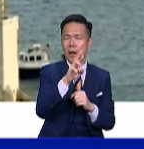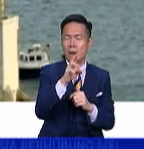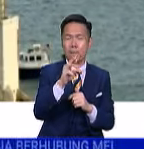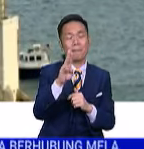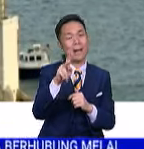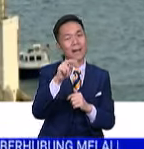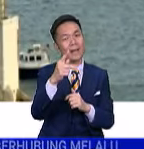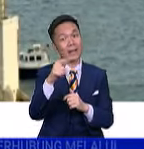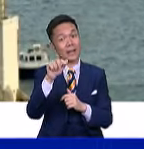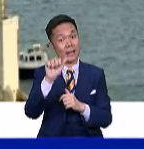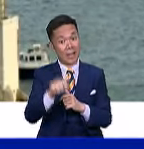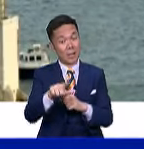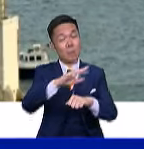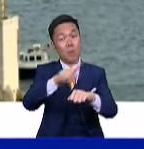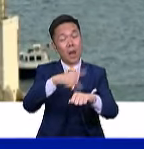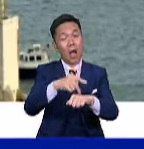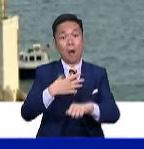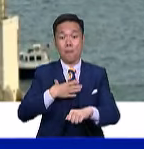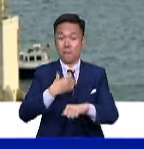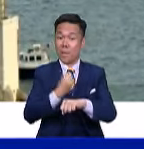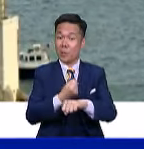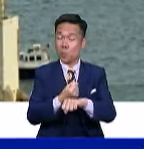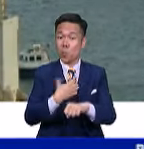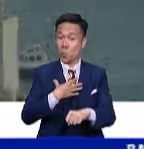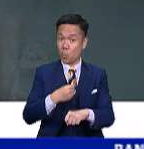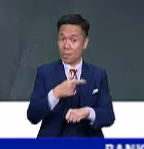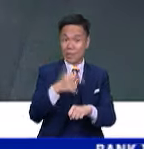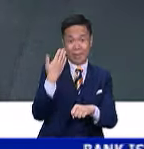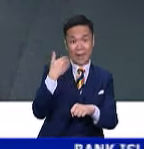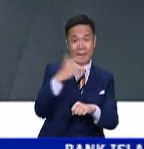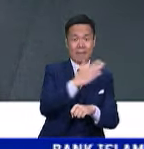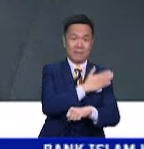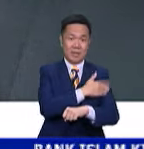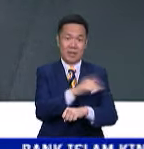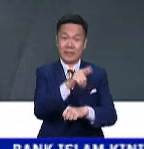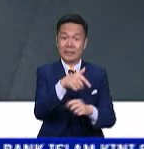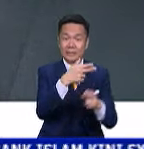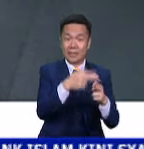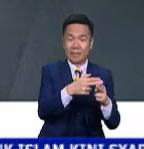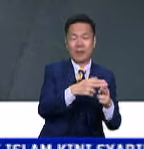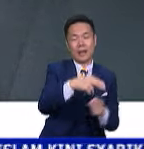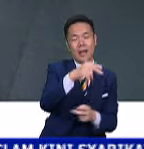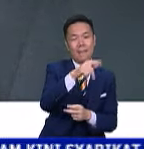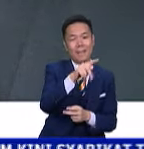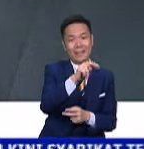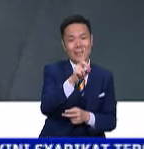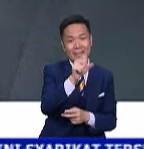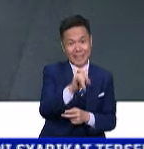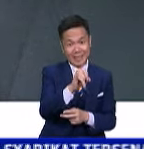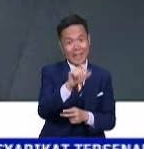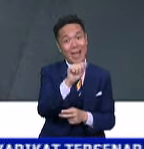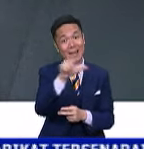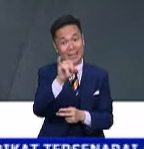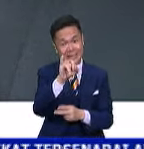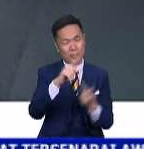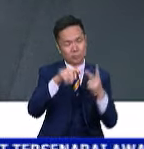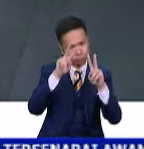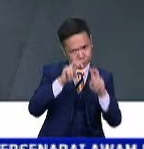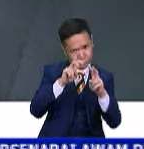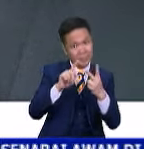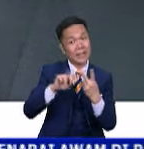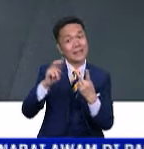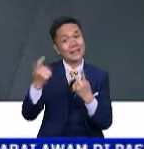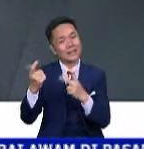Pulau Batu Puteh yang akan dipengaruhi kan bekas peguam Negara transrimulyo amat eventually mereka lihat satu lagi